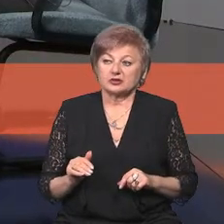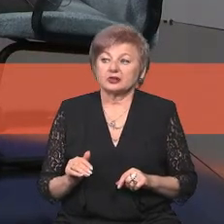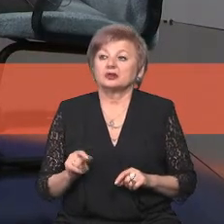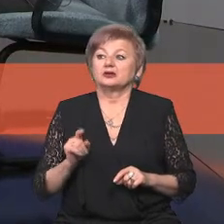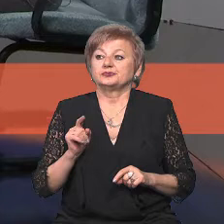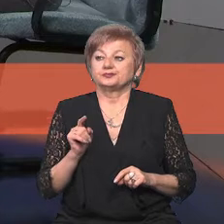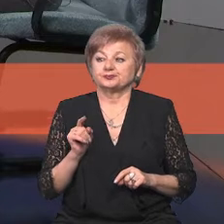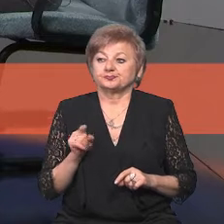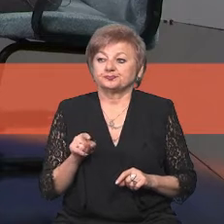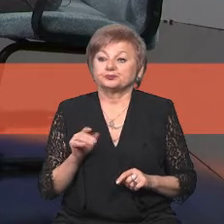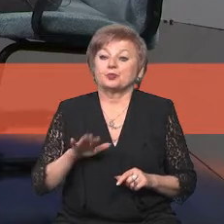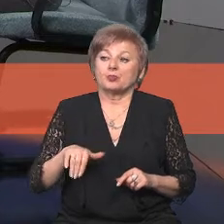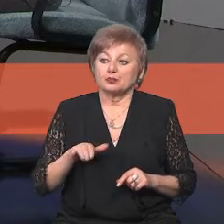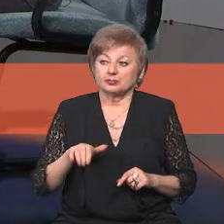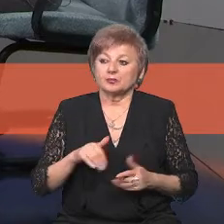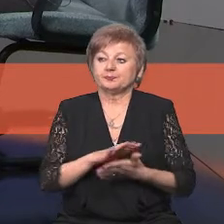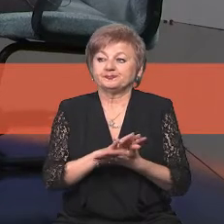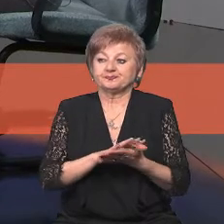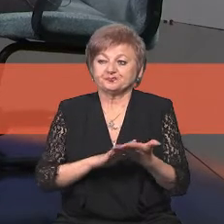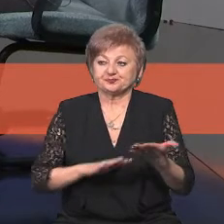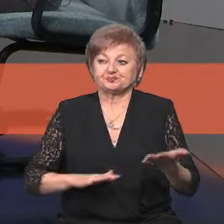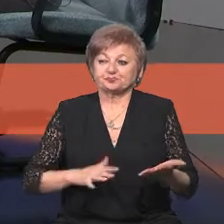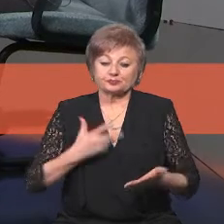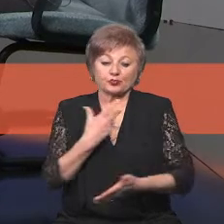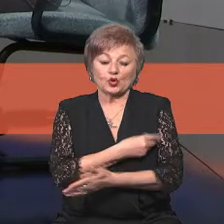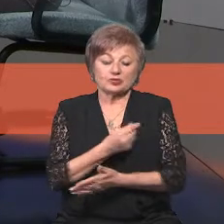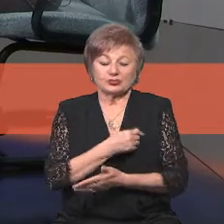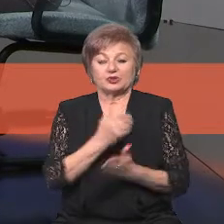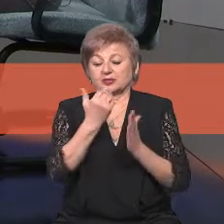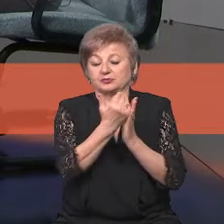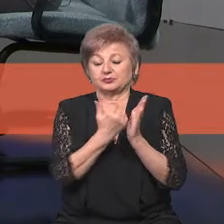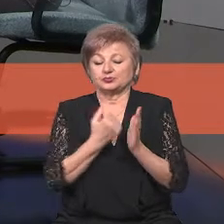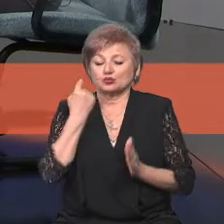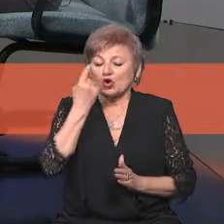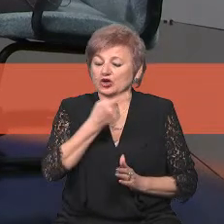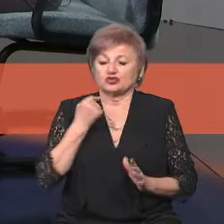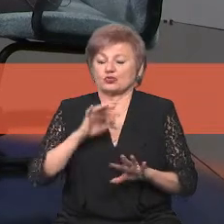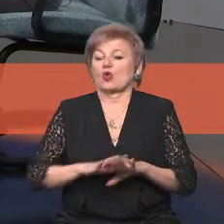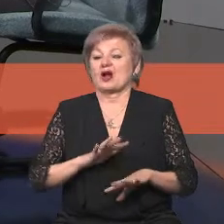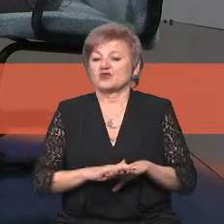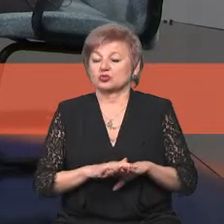та там потім продовжувати свої щеплення по індивідуальному графіку.